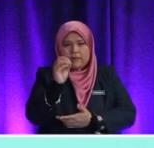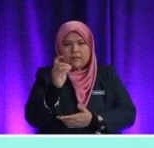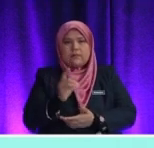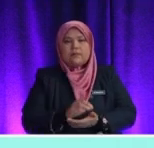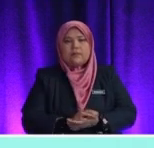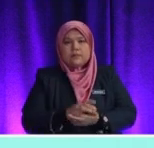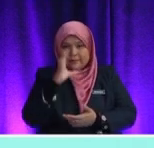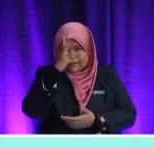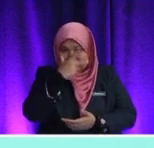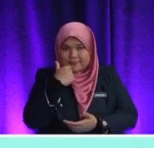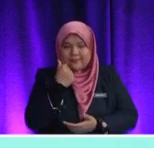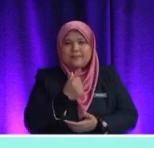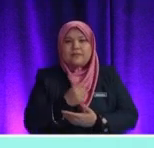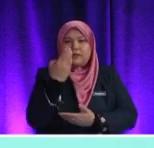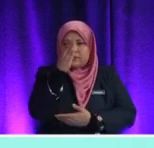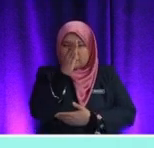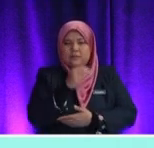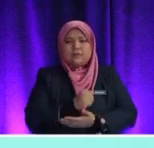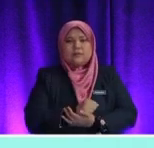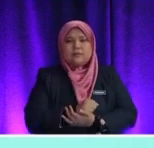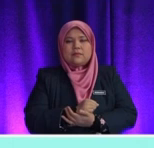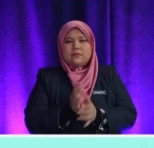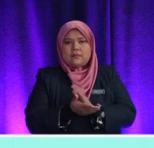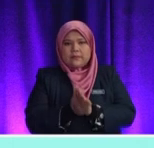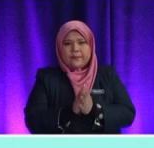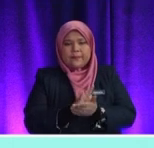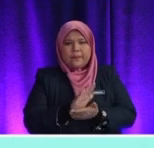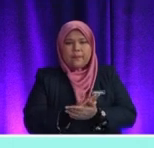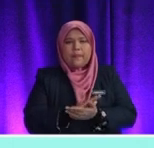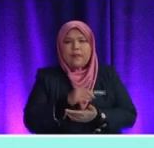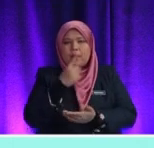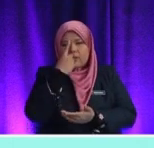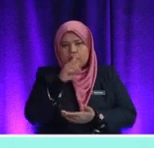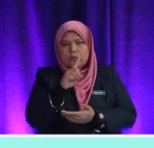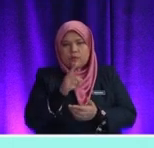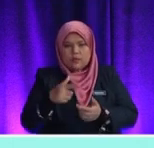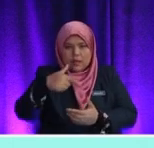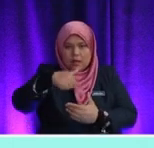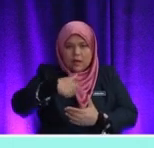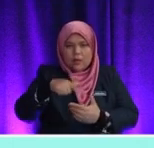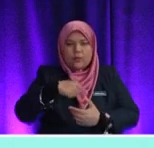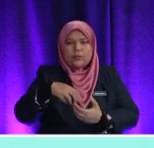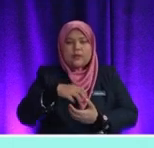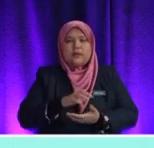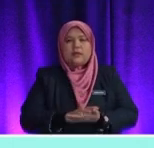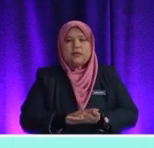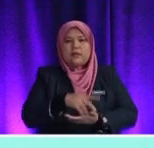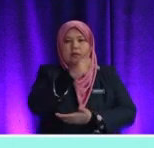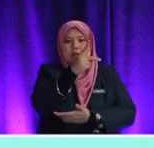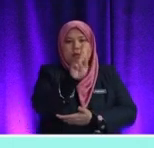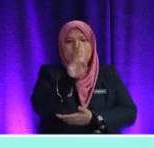cantik Taqwa Nadia gue ah jadi untuk ini adalah larutan akupun 2 sulfat